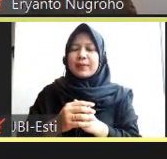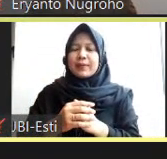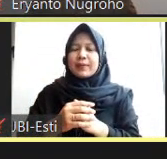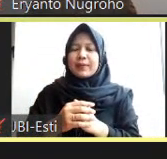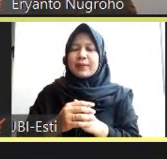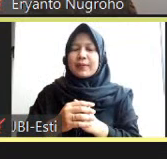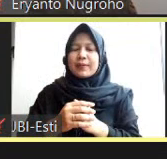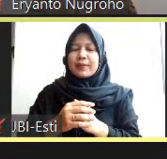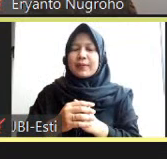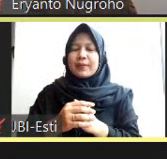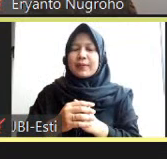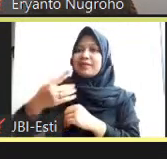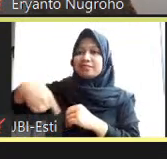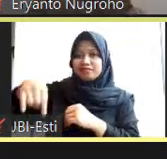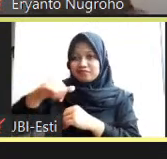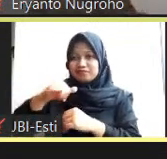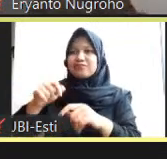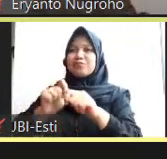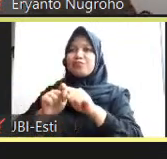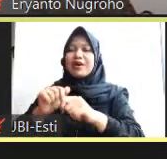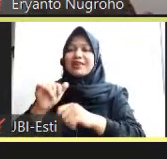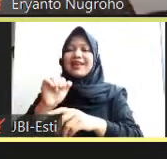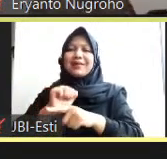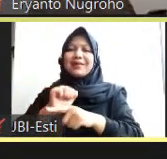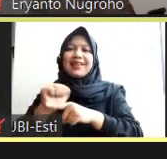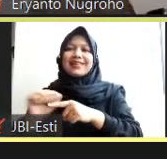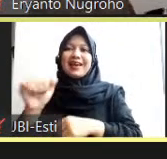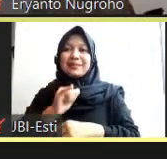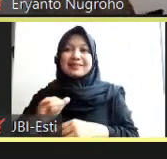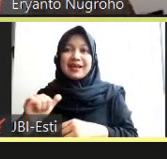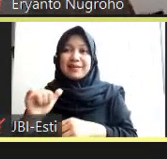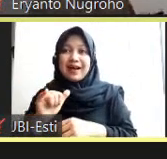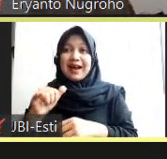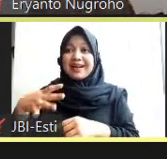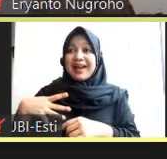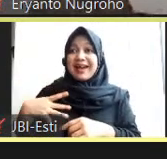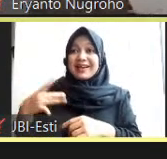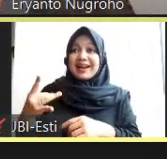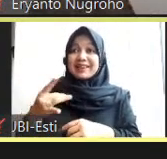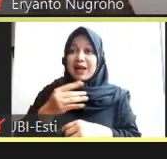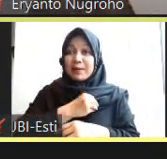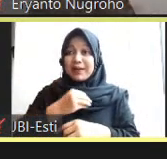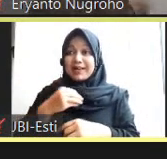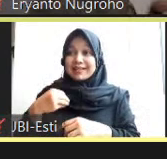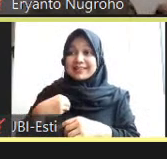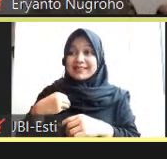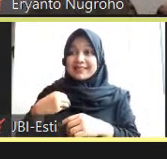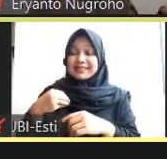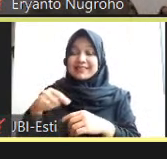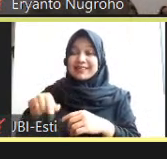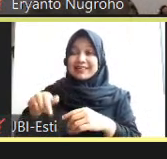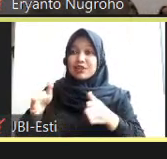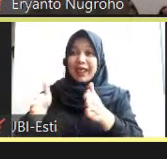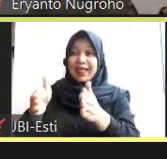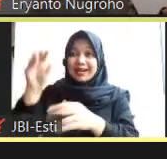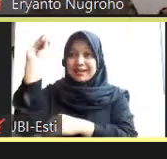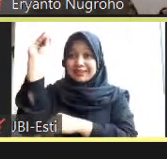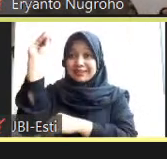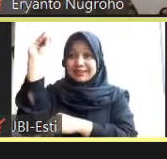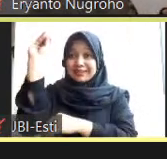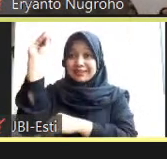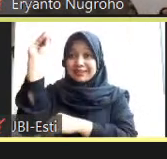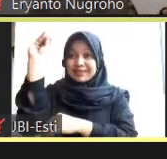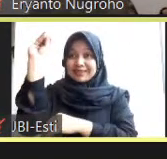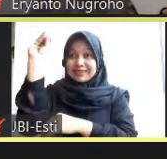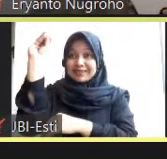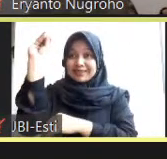pelatihan bersama. Jadi relawan medis ini kira-kira saat ini yang para medis jalanan Jakarta kurang lebih mungkin ada 50 orang